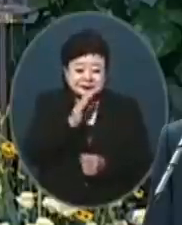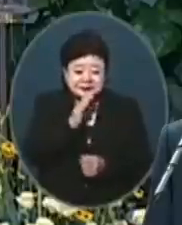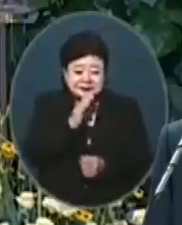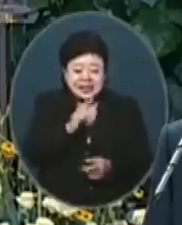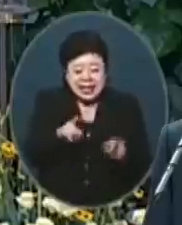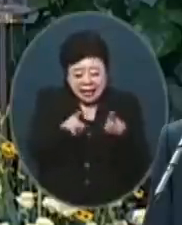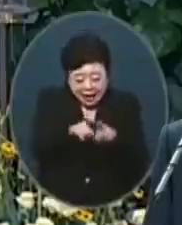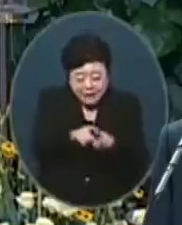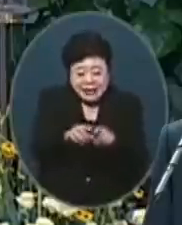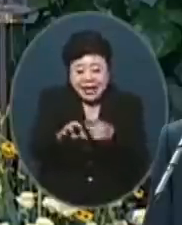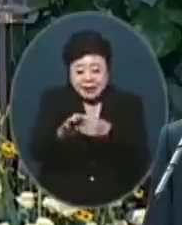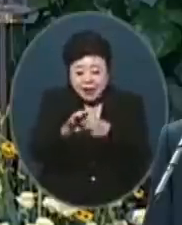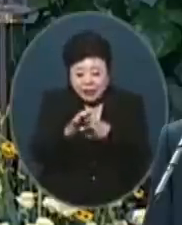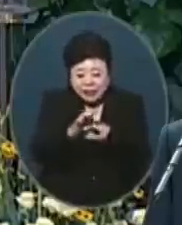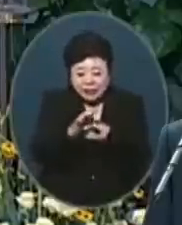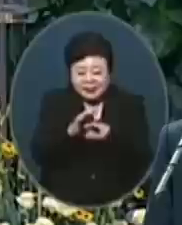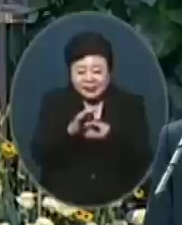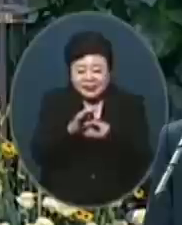함께하는